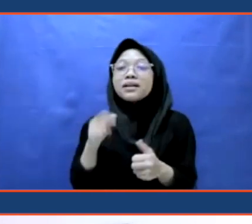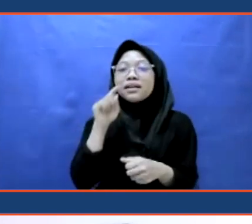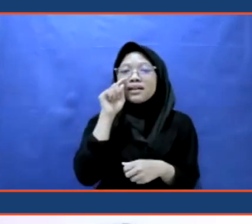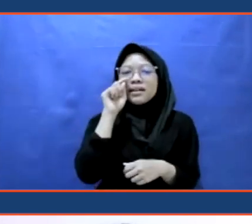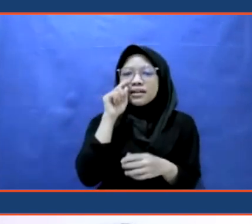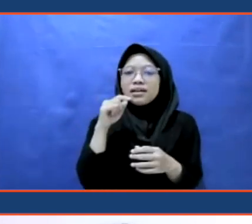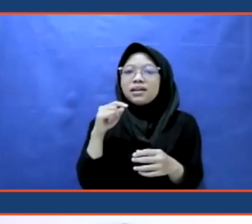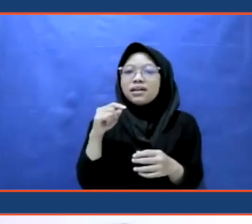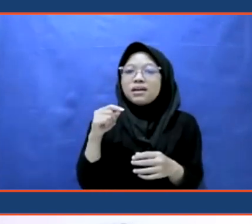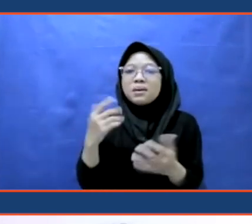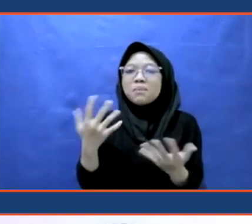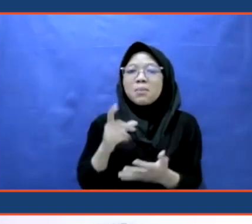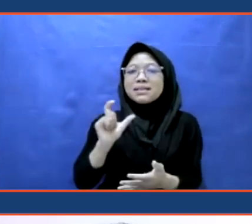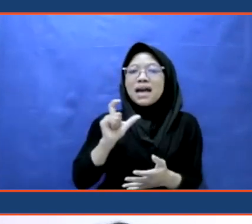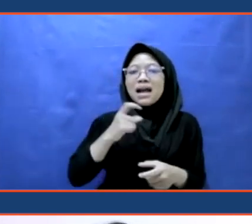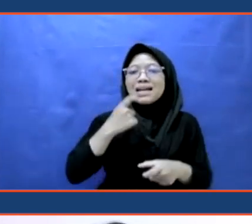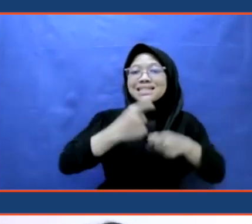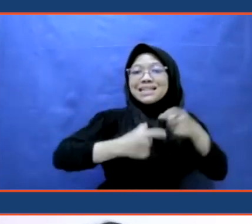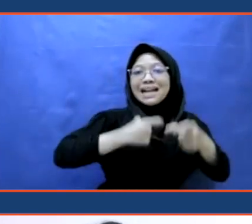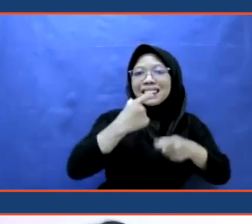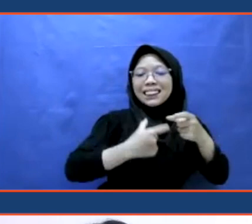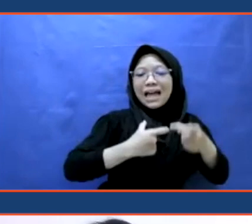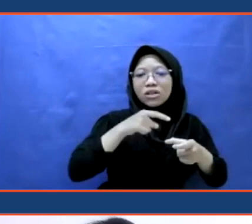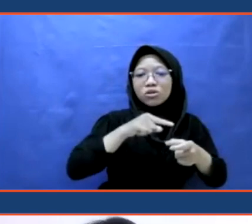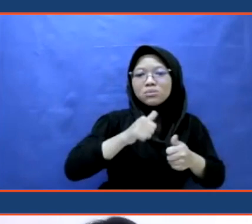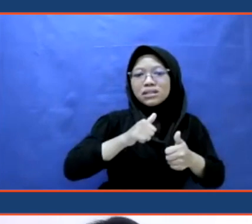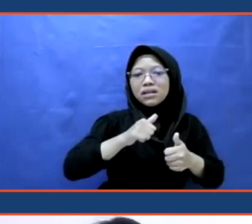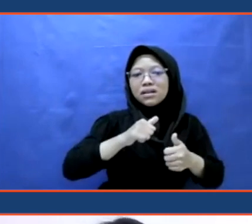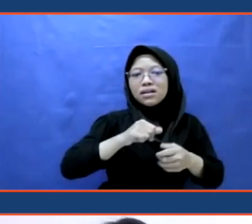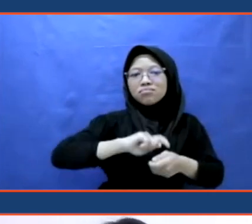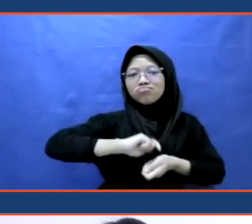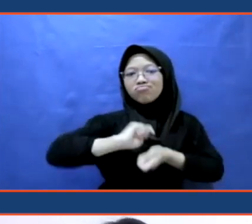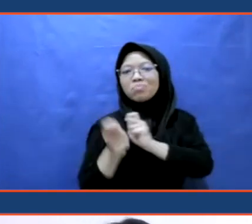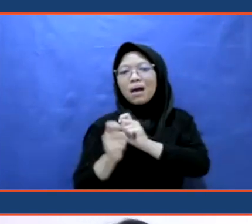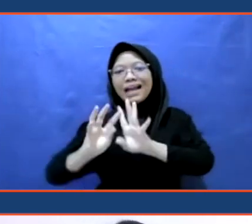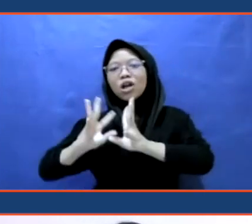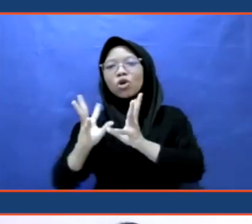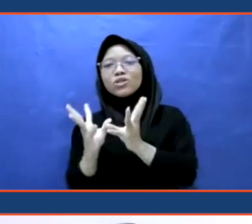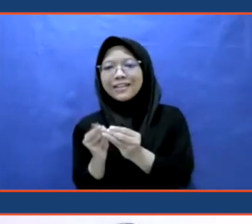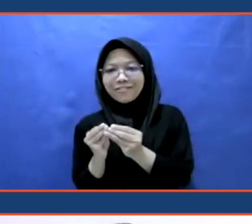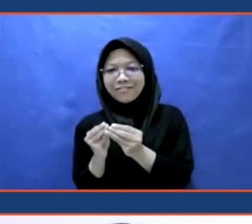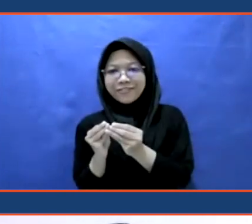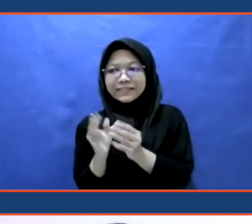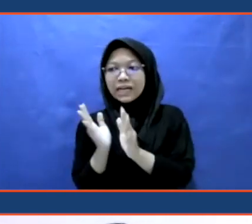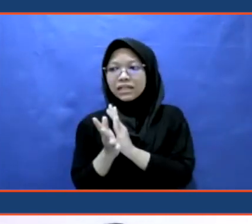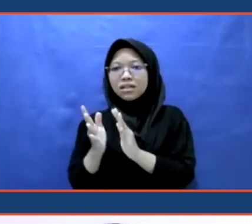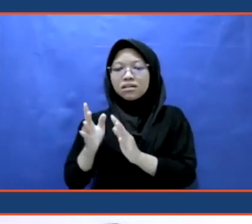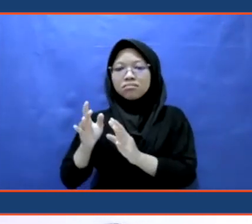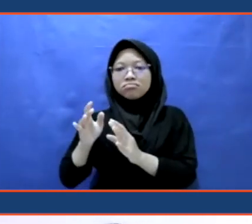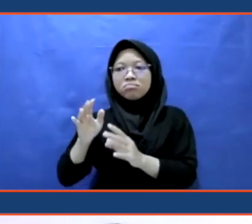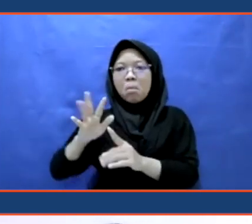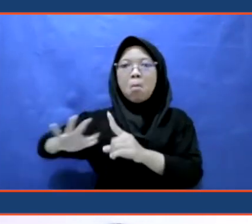menjadi ciri Hai inklusif kita yang sehingga semua bisa diakses oleh semua pembelanja